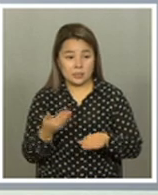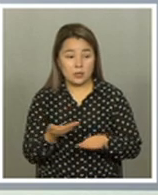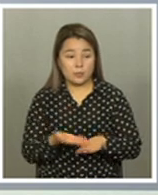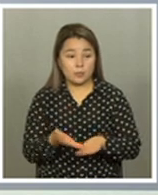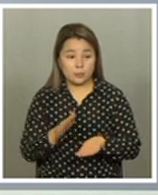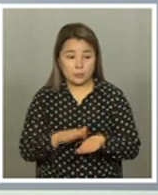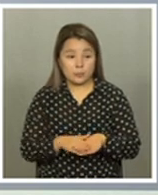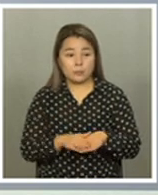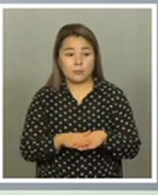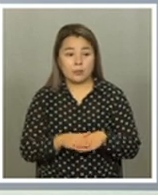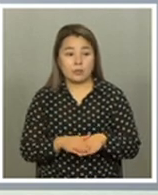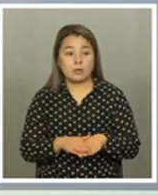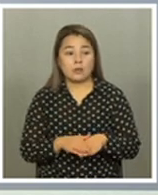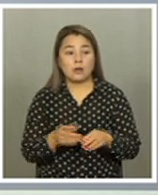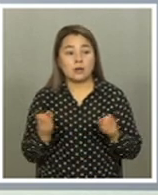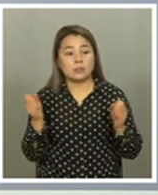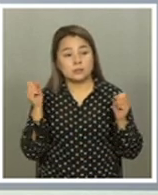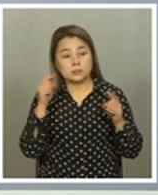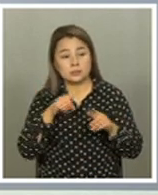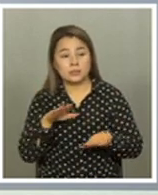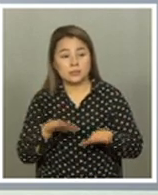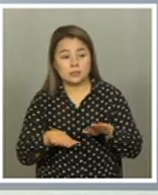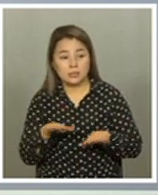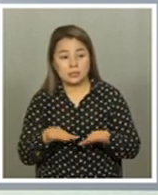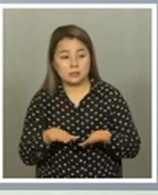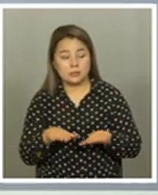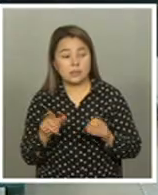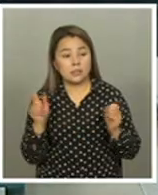темір кесегінің массасын анықтап көрейік.